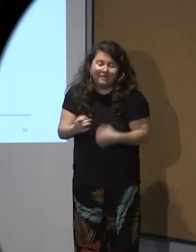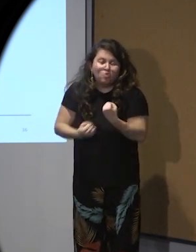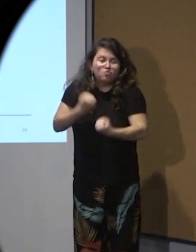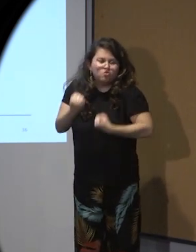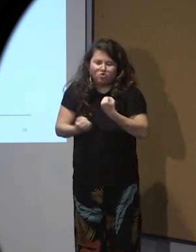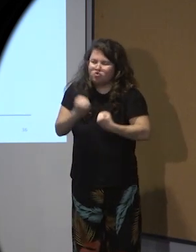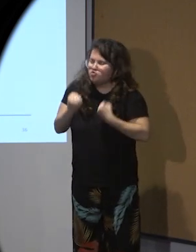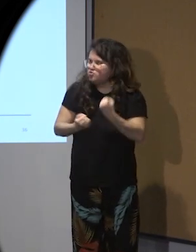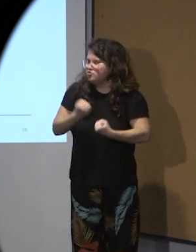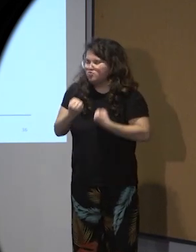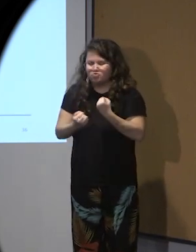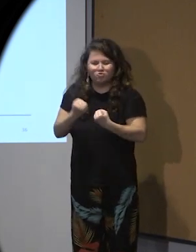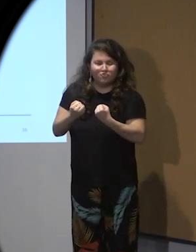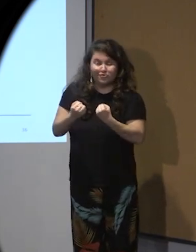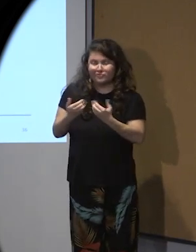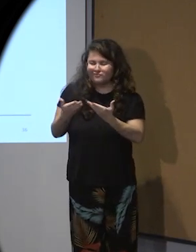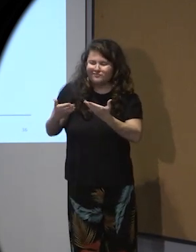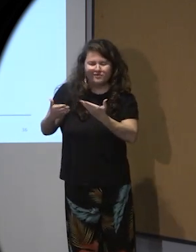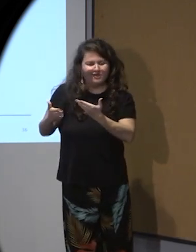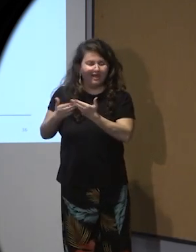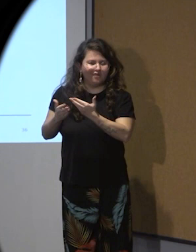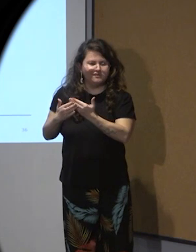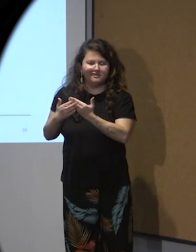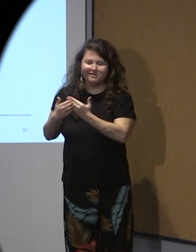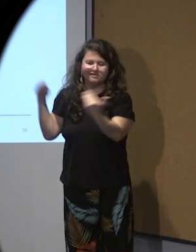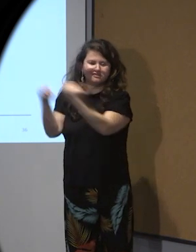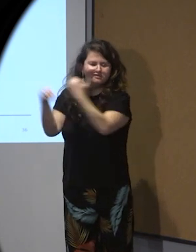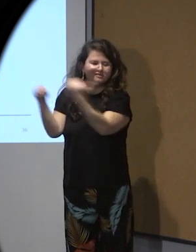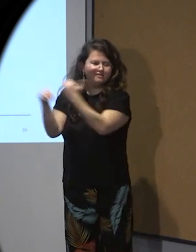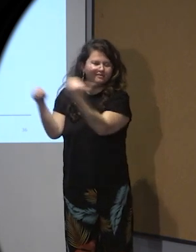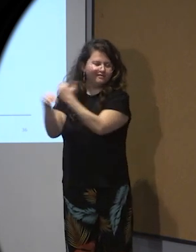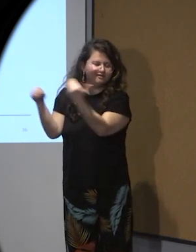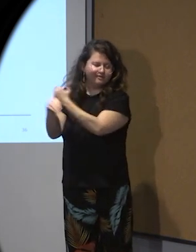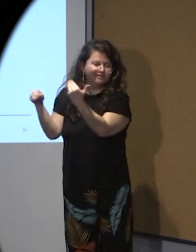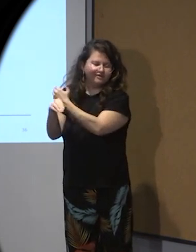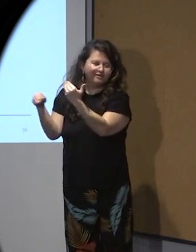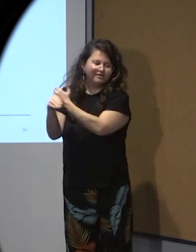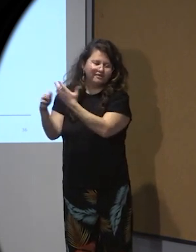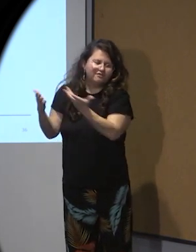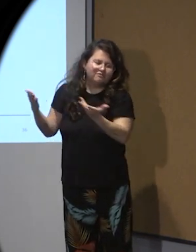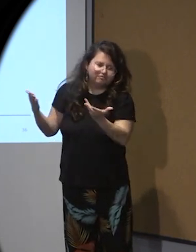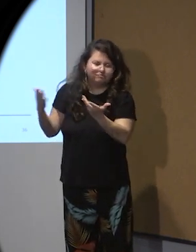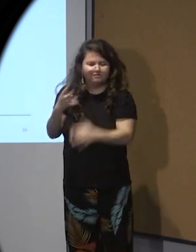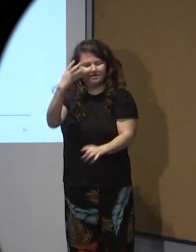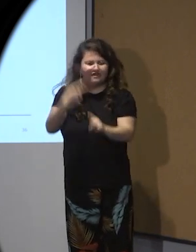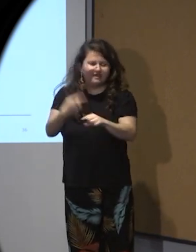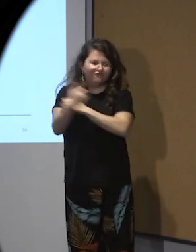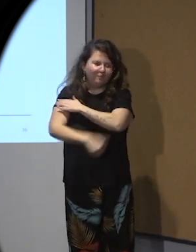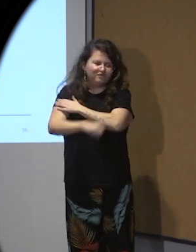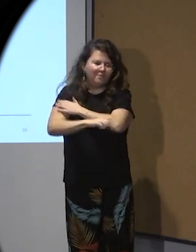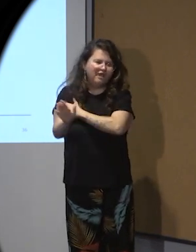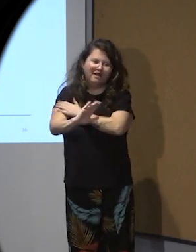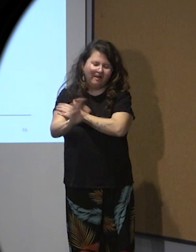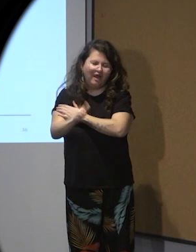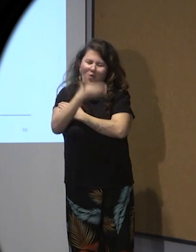footing à côté d'une voie à grande circulation. Si vous faites ça 4 fois par semaine, non, mais il faut changer.